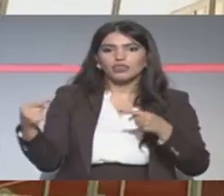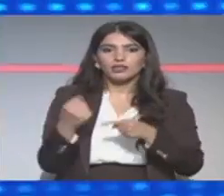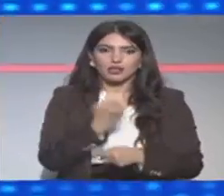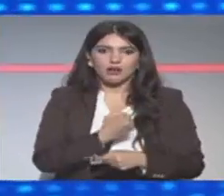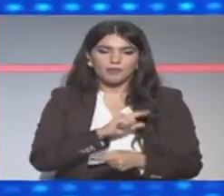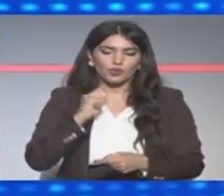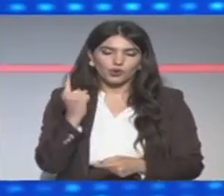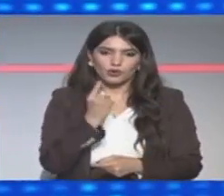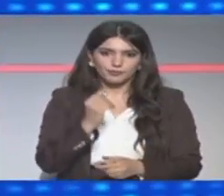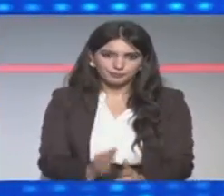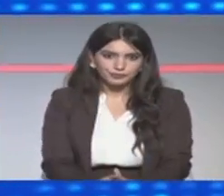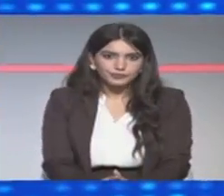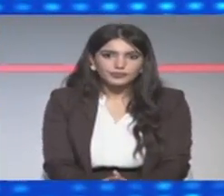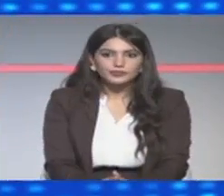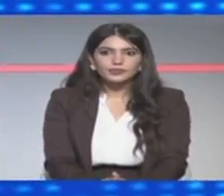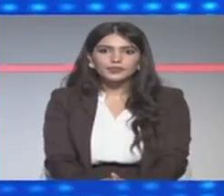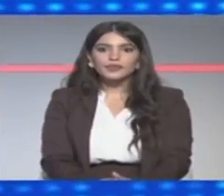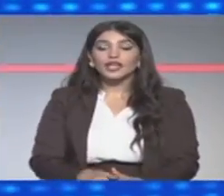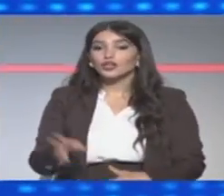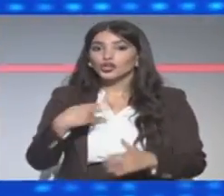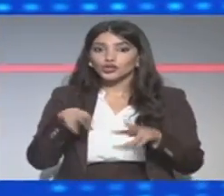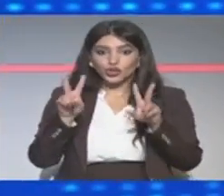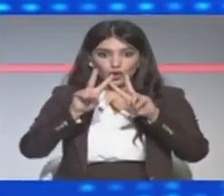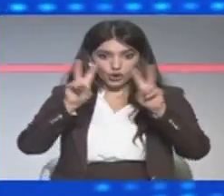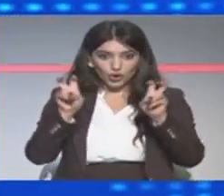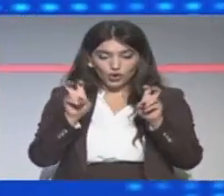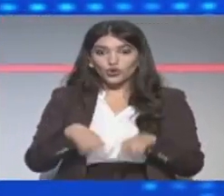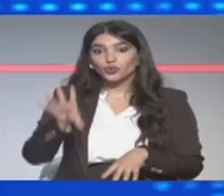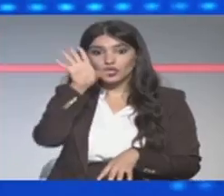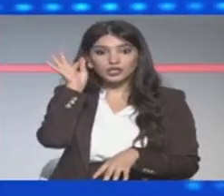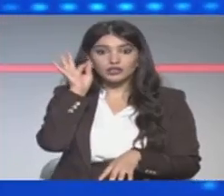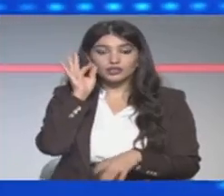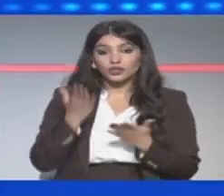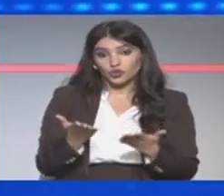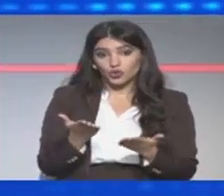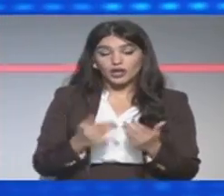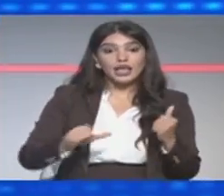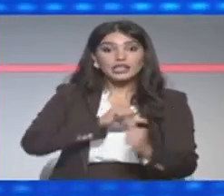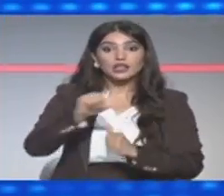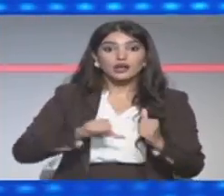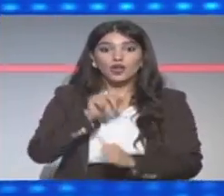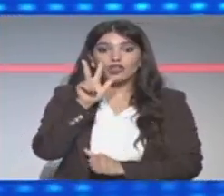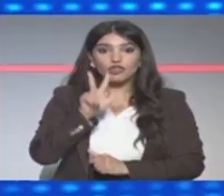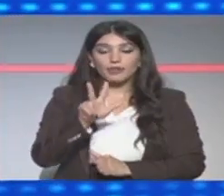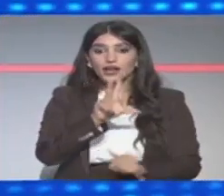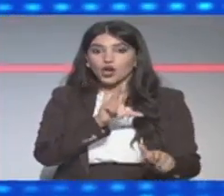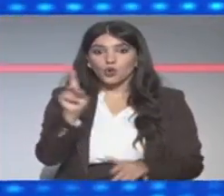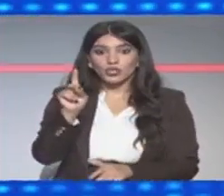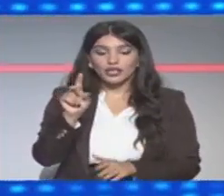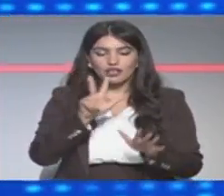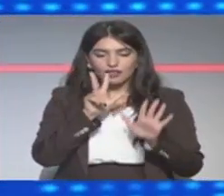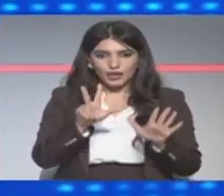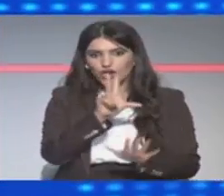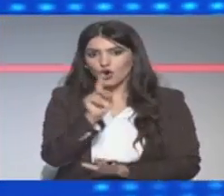الإرهاب. تحت عنوان تونس ومحيطها المباشر، التأمت اليوم الدورة 38 لرؤساء